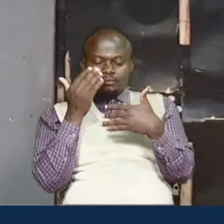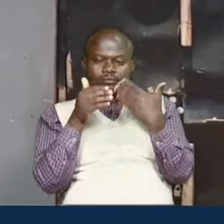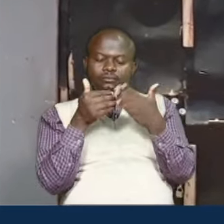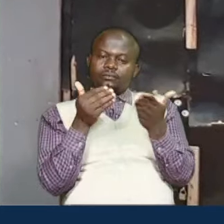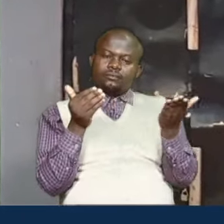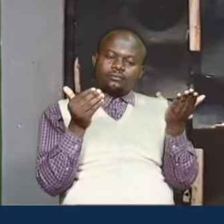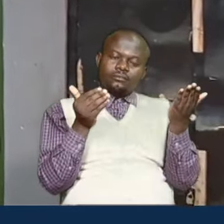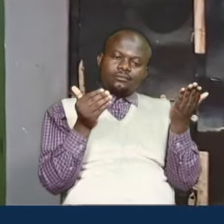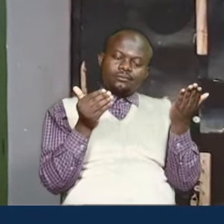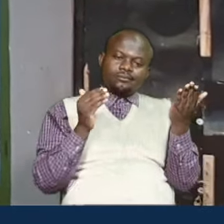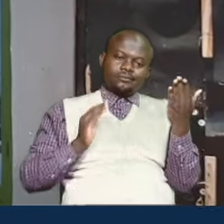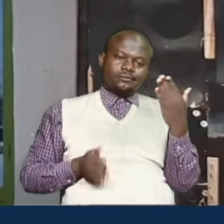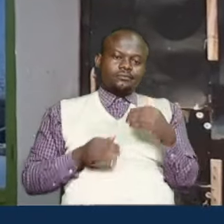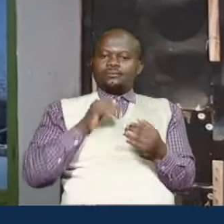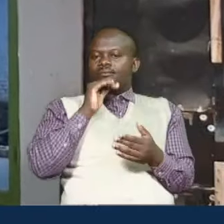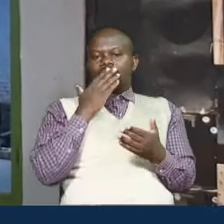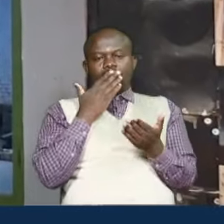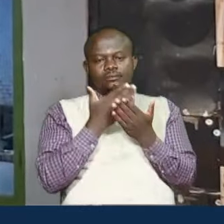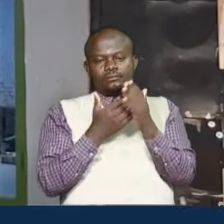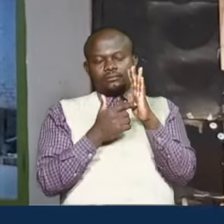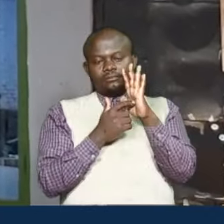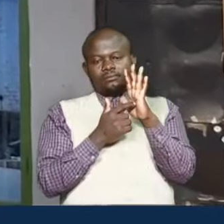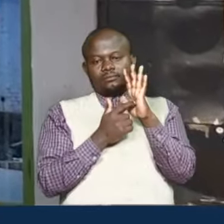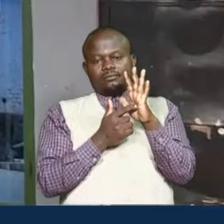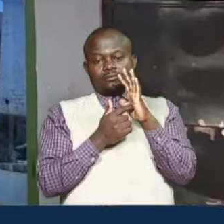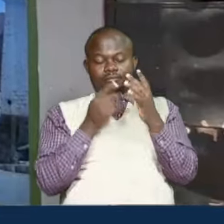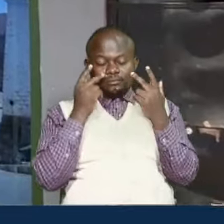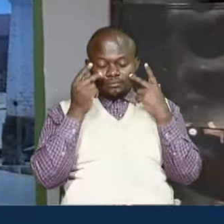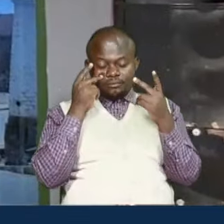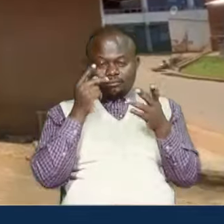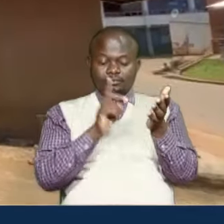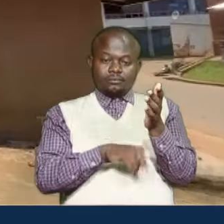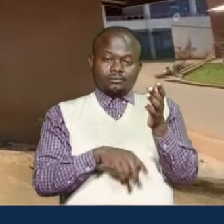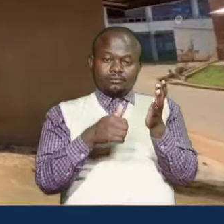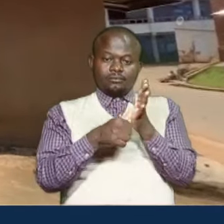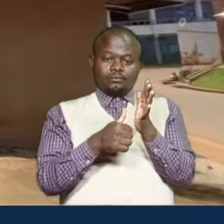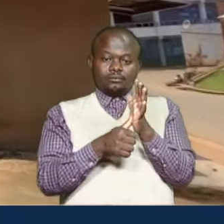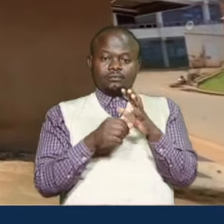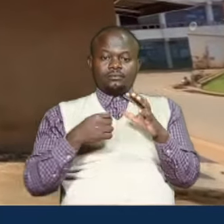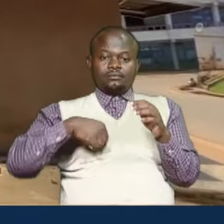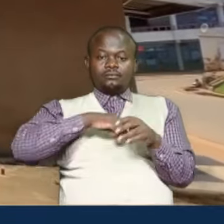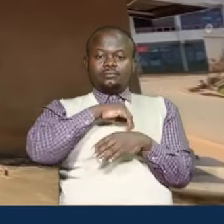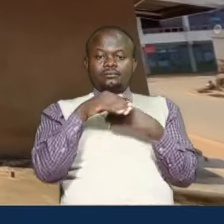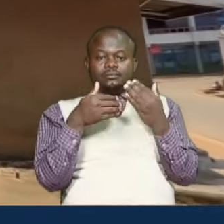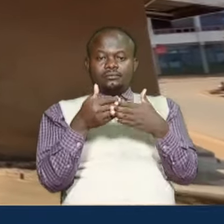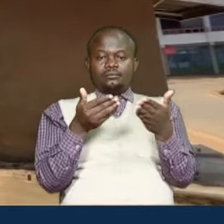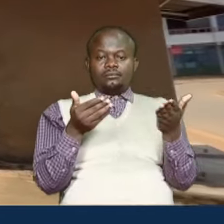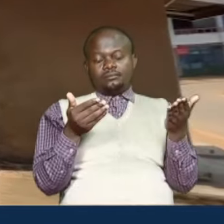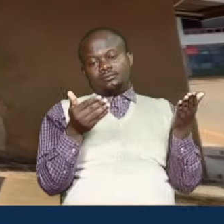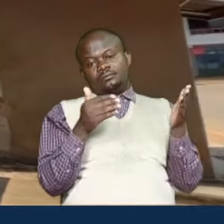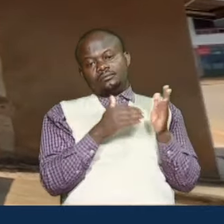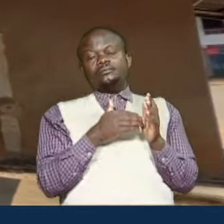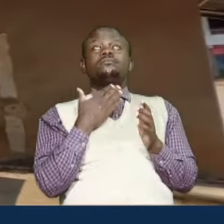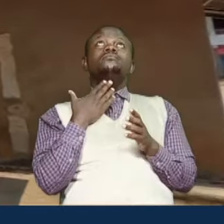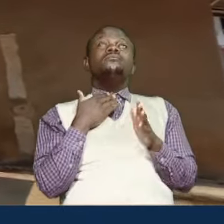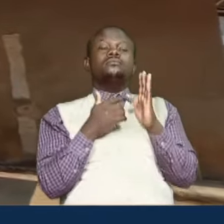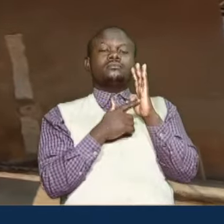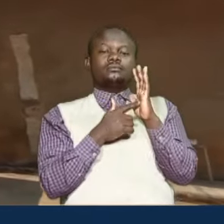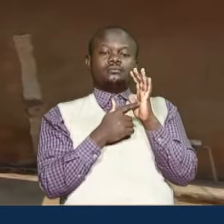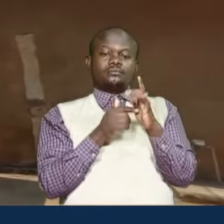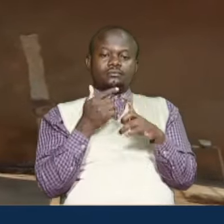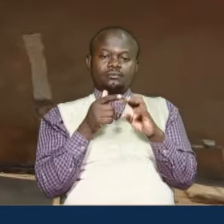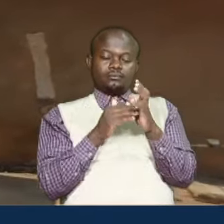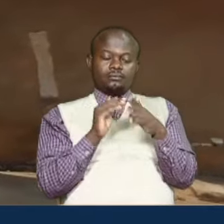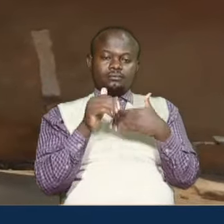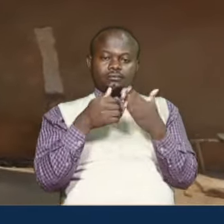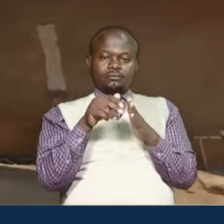idakwiriye yaba iri kugaragara? Turebe ikibazo bashaka kugaragaza ariko ihame